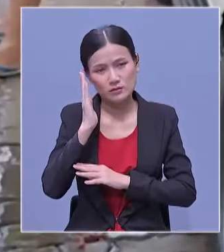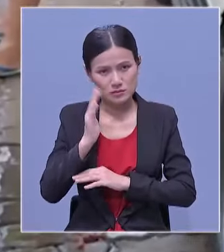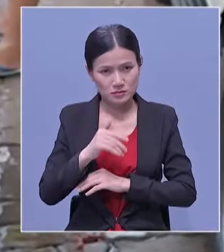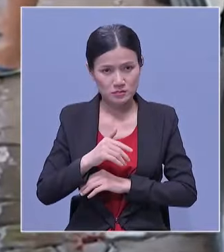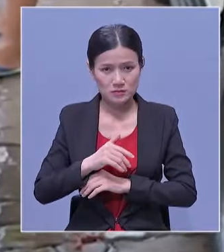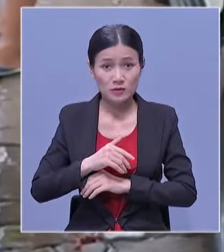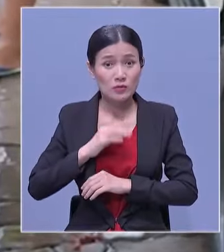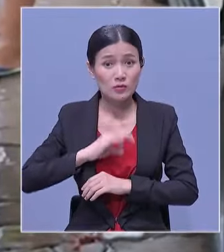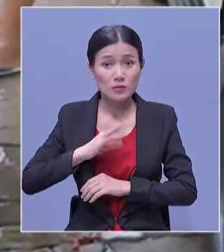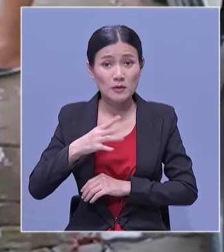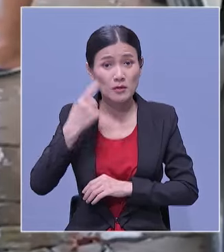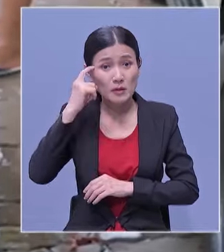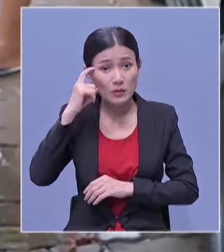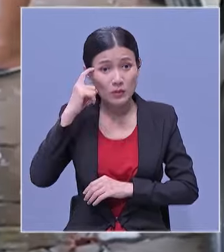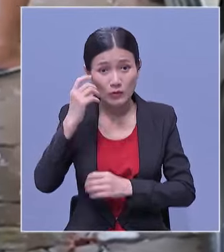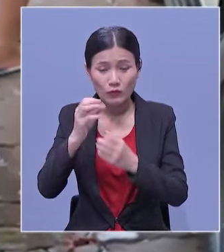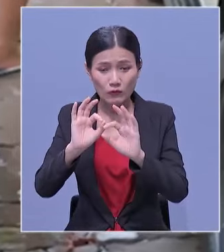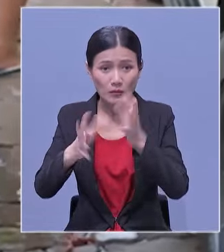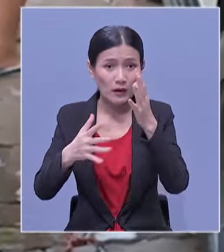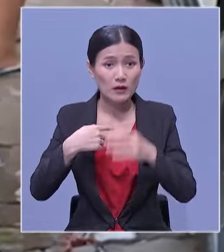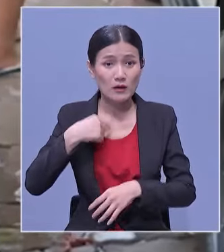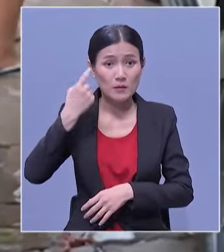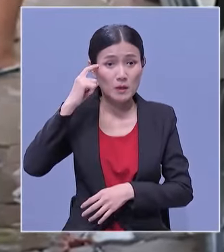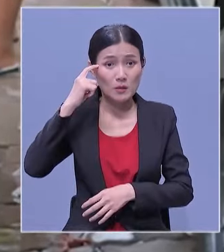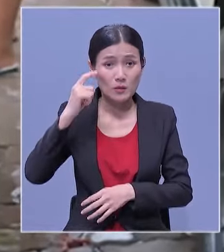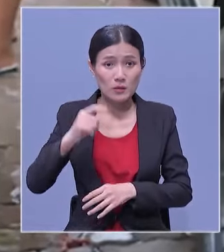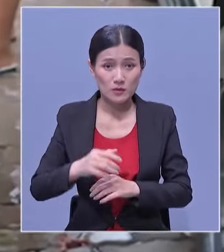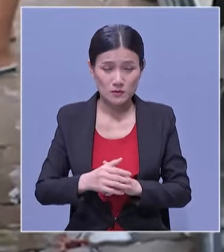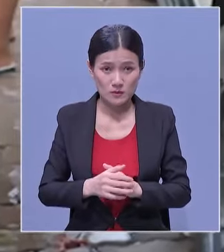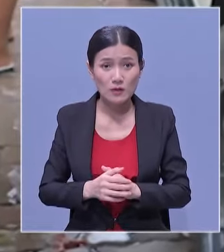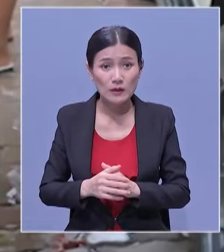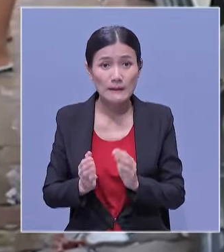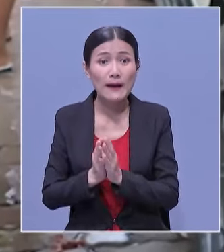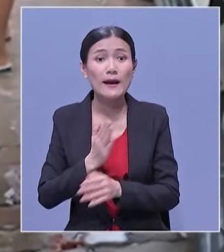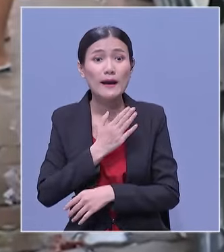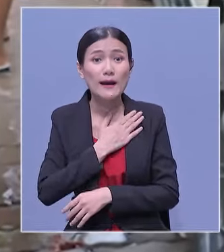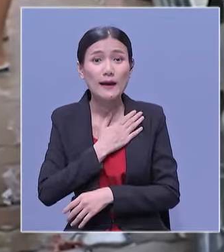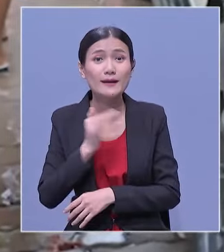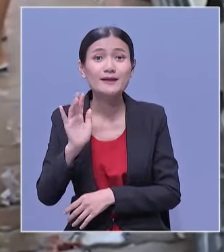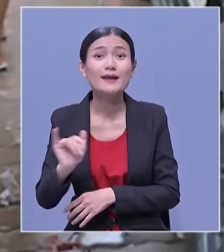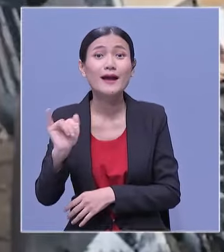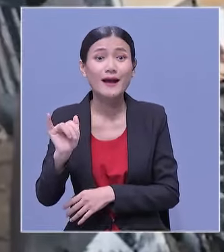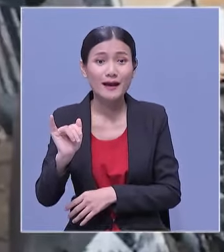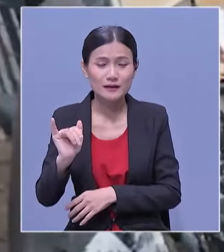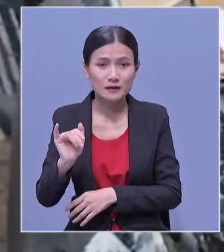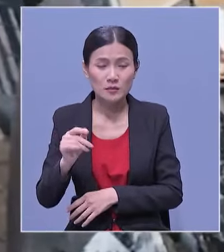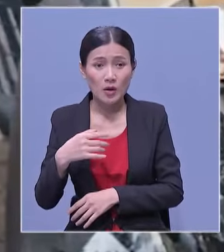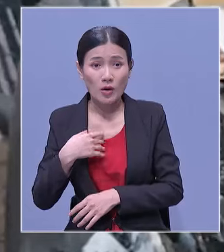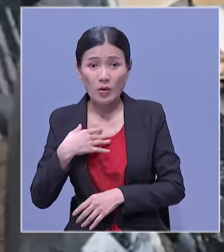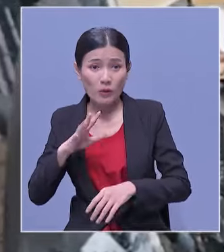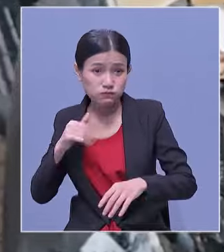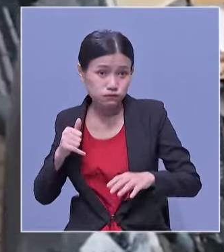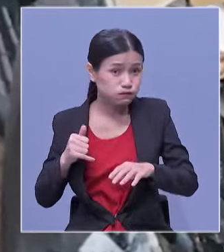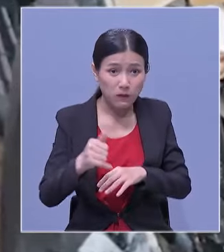ไม่รู้ว่าบ้านเกิดเพลิงไหม ้ เพราะดีที่ตอนนั้นเนี่ยมีพระสงฆ์ที่เป็นญาติกันบุกฝ่าดงเพลิงเข้า